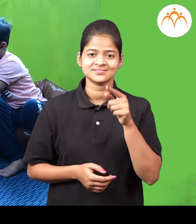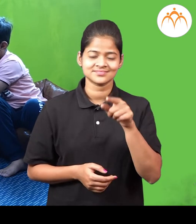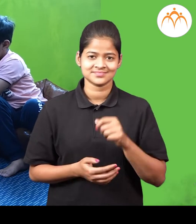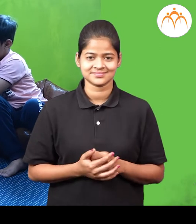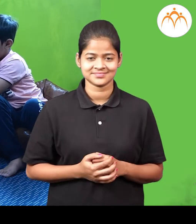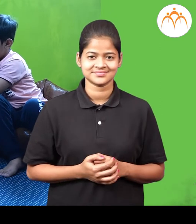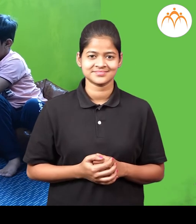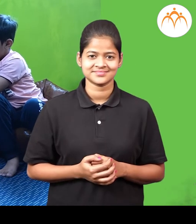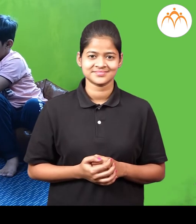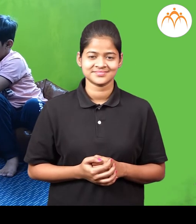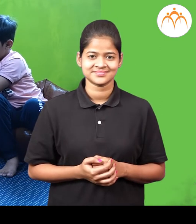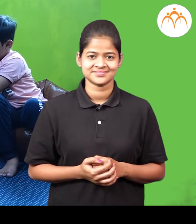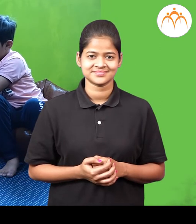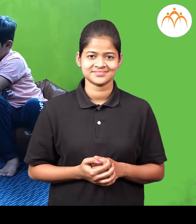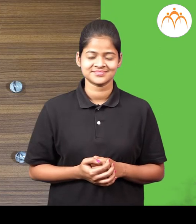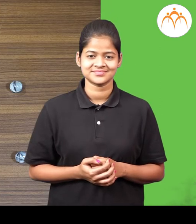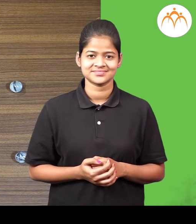तू ठेव।